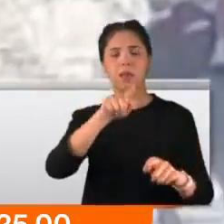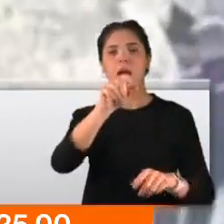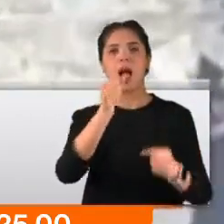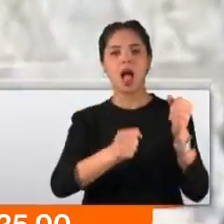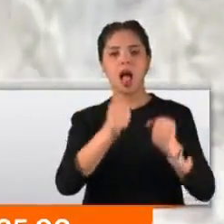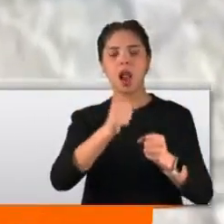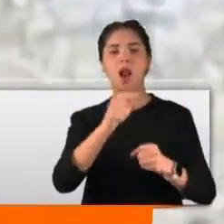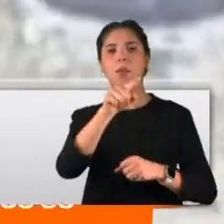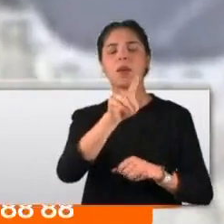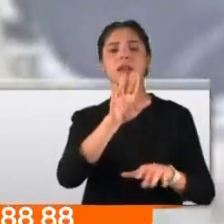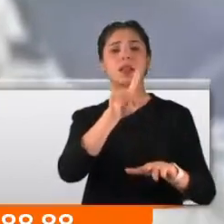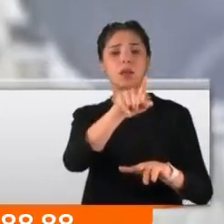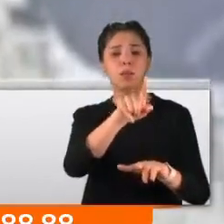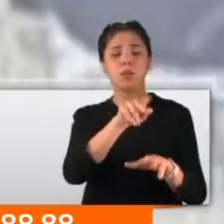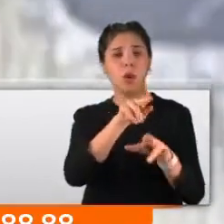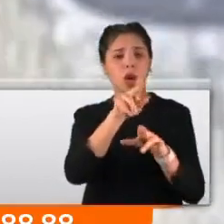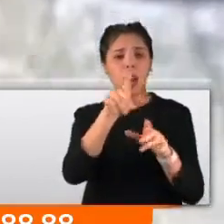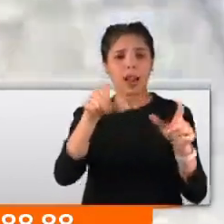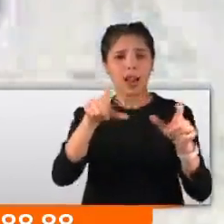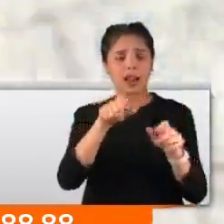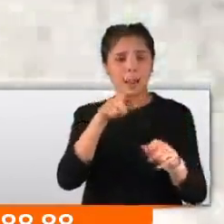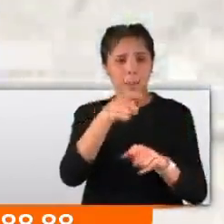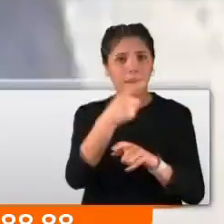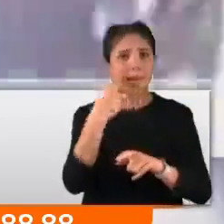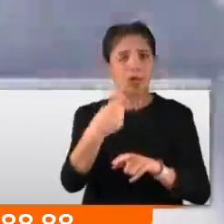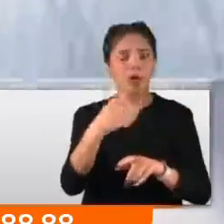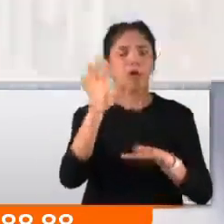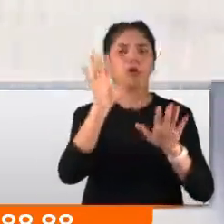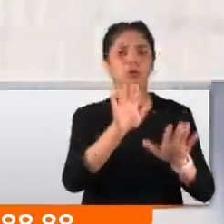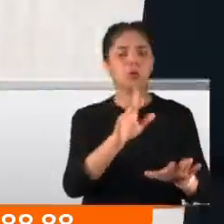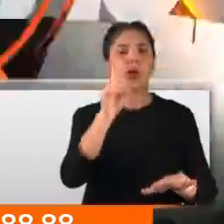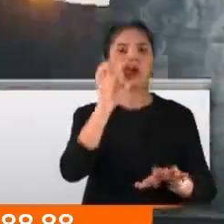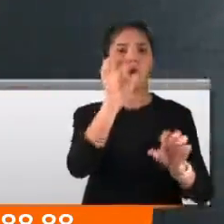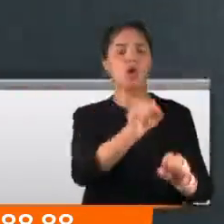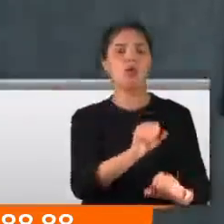Rum, lastiklerine ateş açılarak durduruldu ve gözaltına alındı.